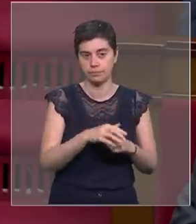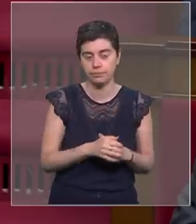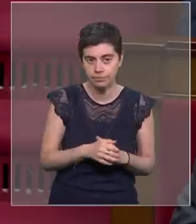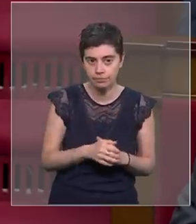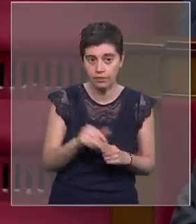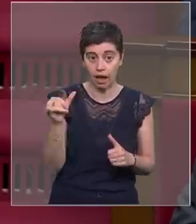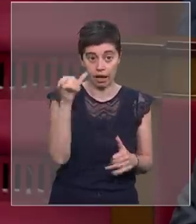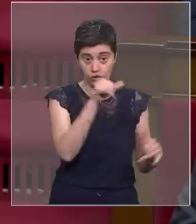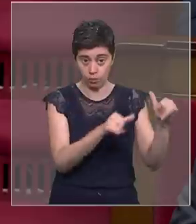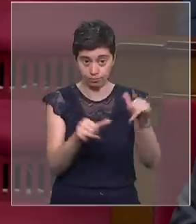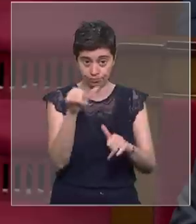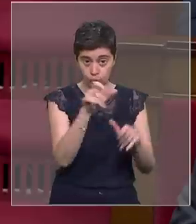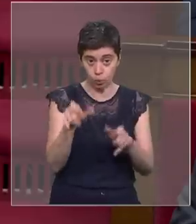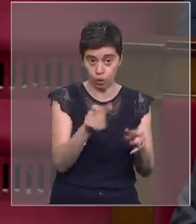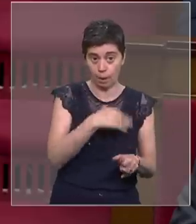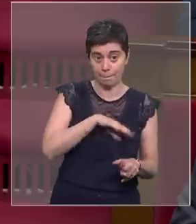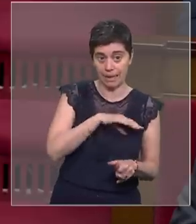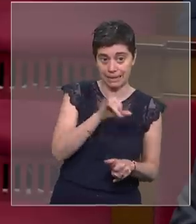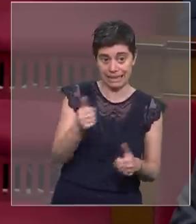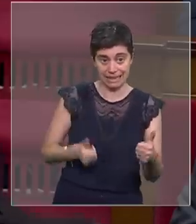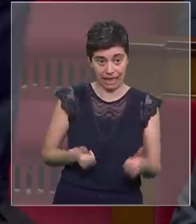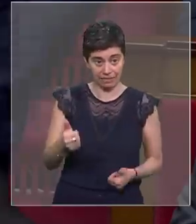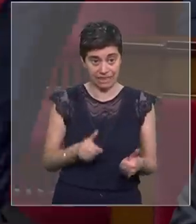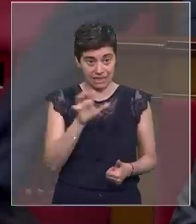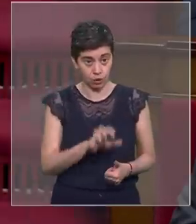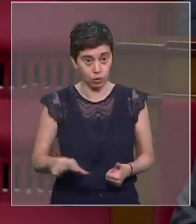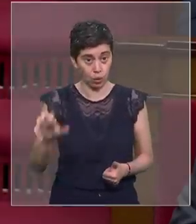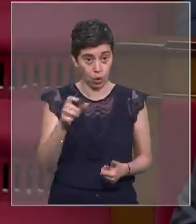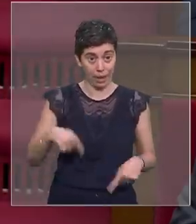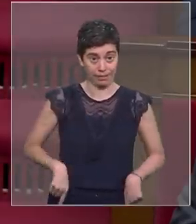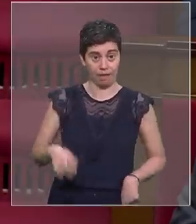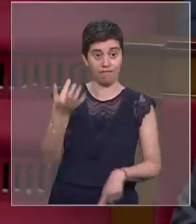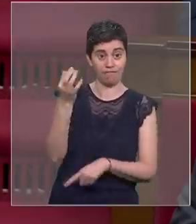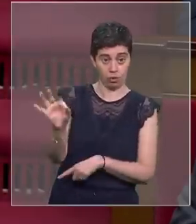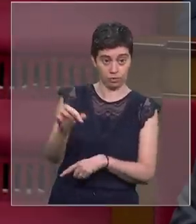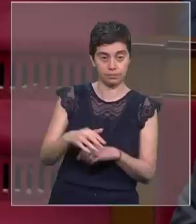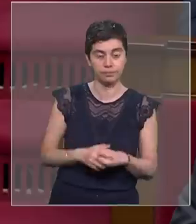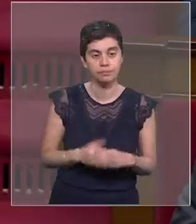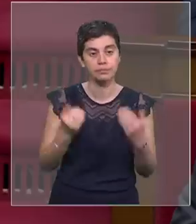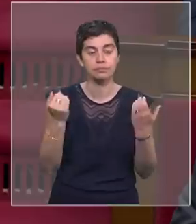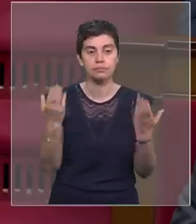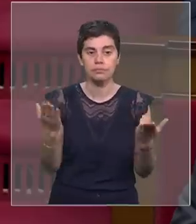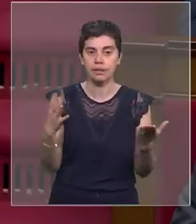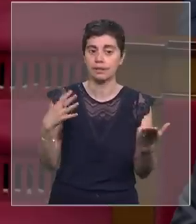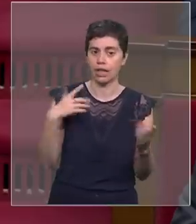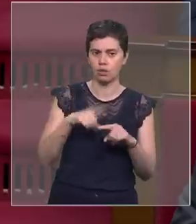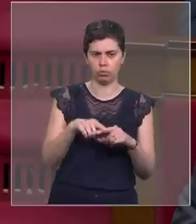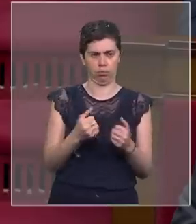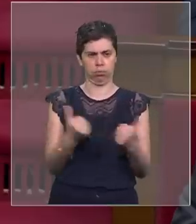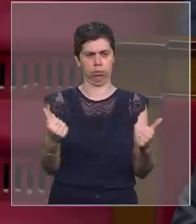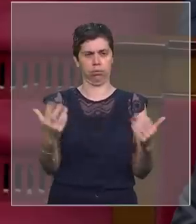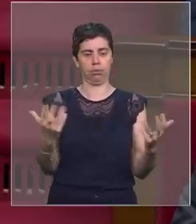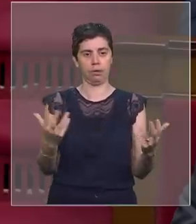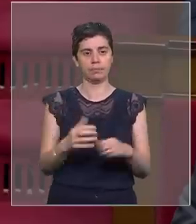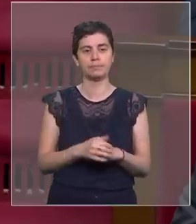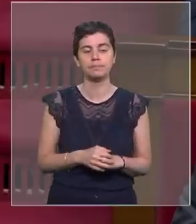navigation aérienne est contrôlée donc par des services territoriaux et par des services de l'État qui sont aujourd'hui confrontés à un paradoxe. En